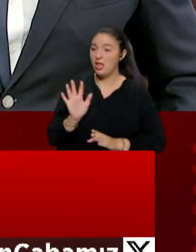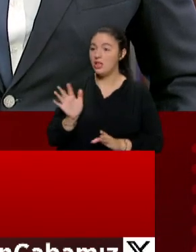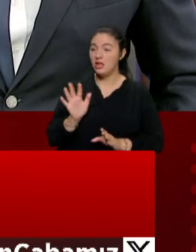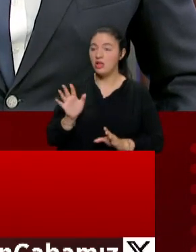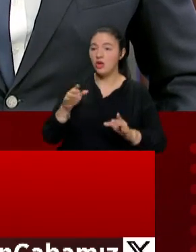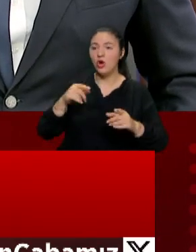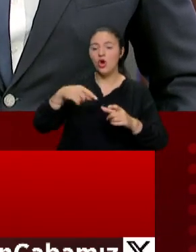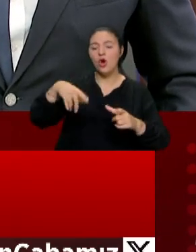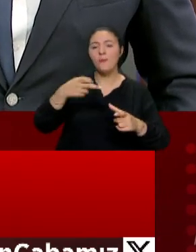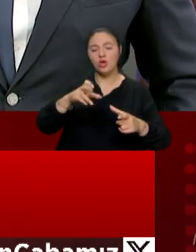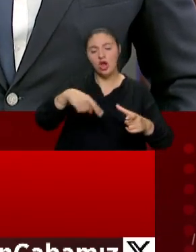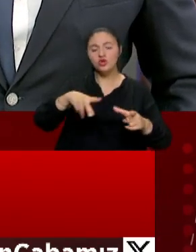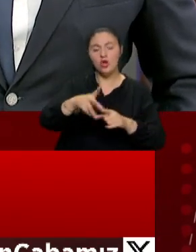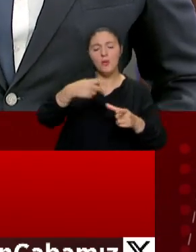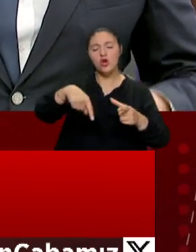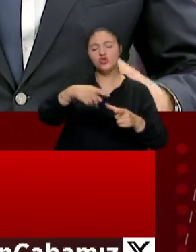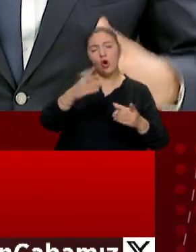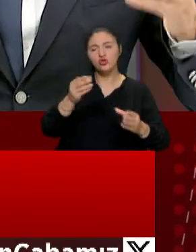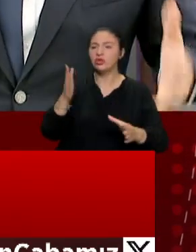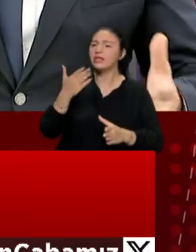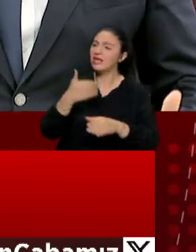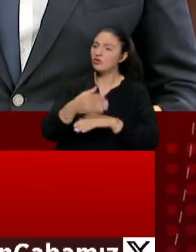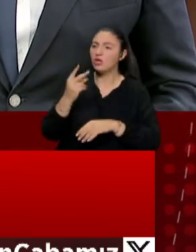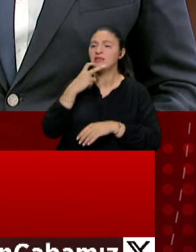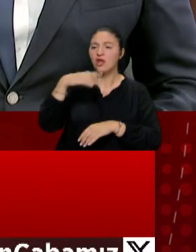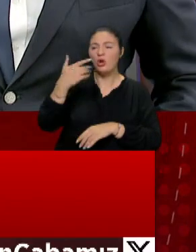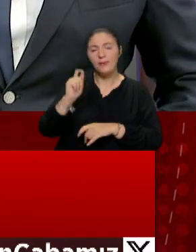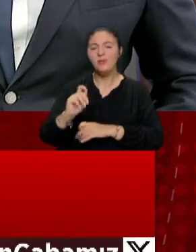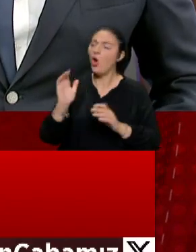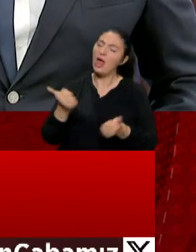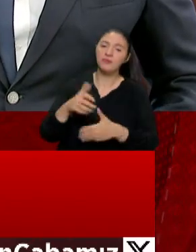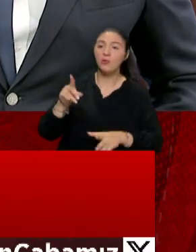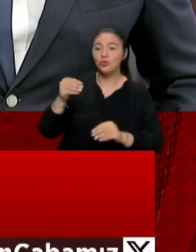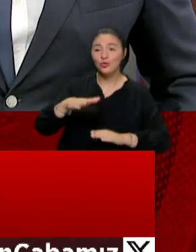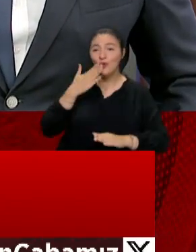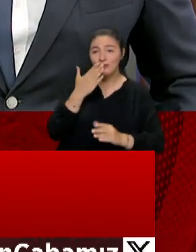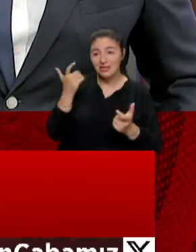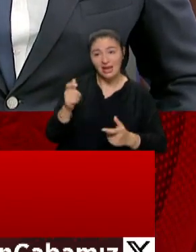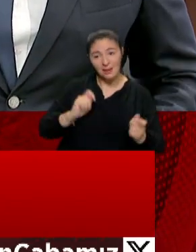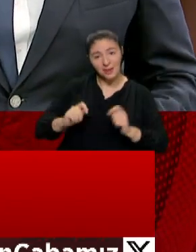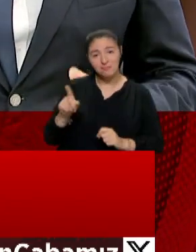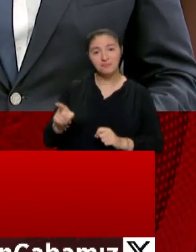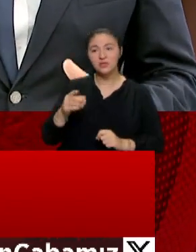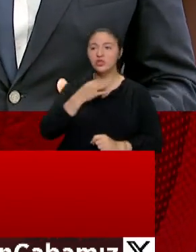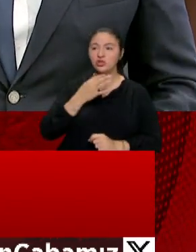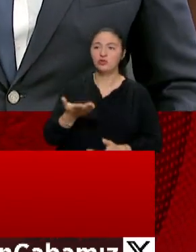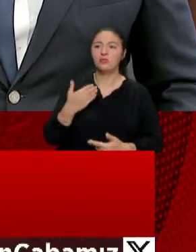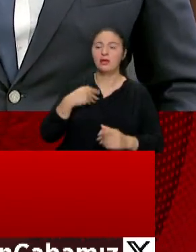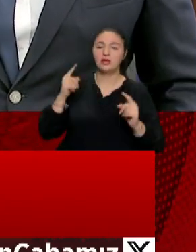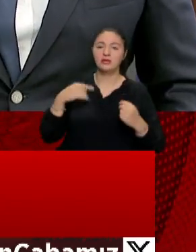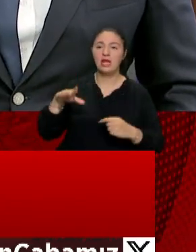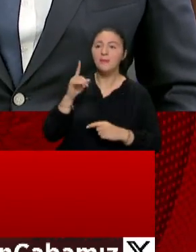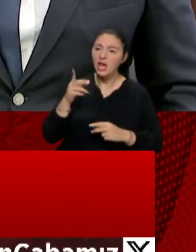çukurlar olsun geç Yapalım iki sene sonra yapalım ama o çocukların okuyacağı yeri yapalım rica ediyorum ben